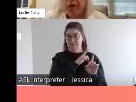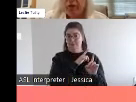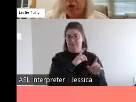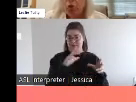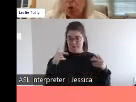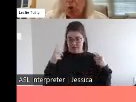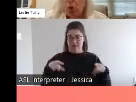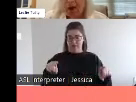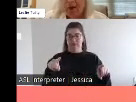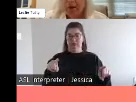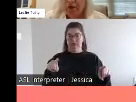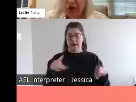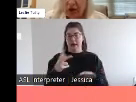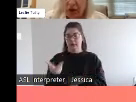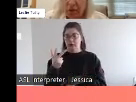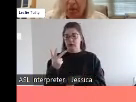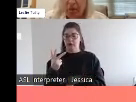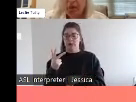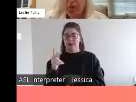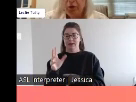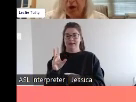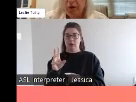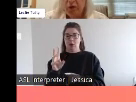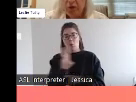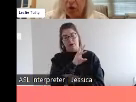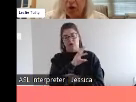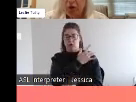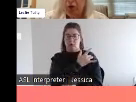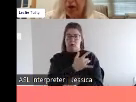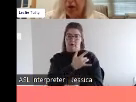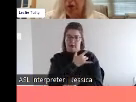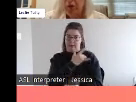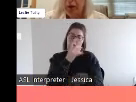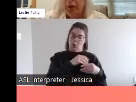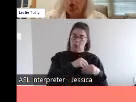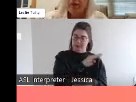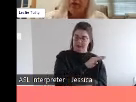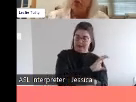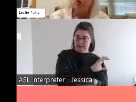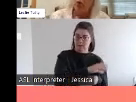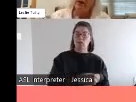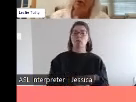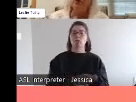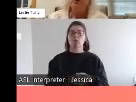le CRUVAC, donc le Centre de recherche sur la violence